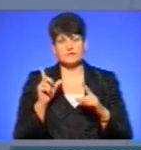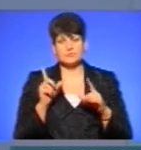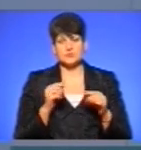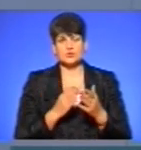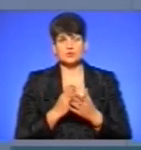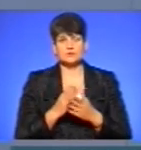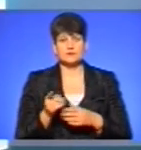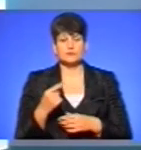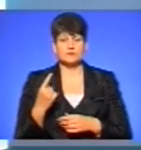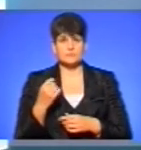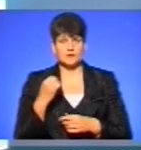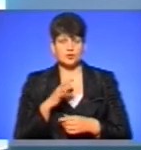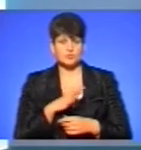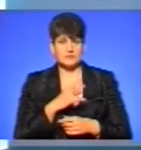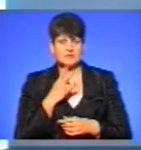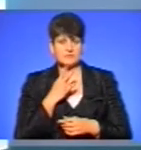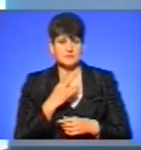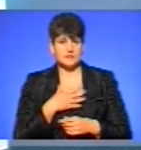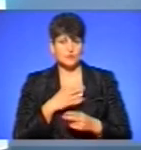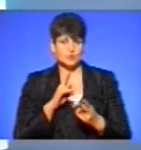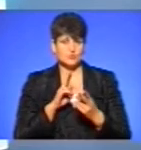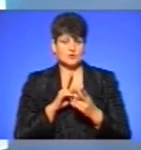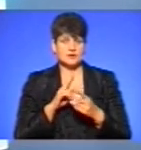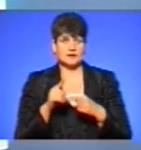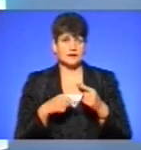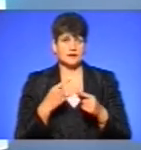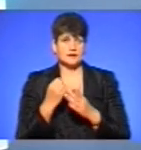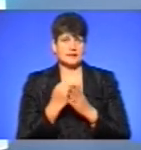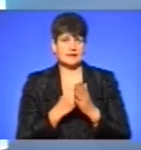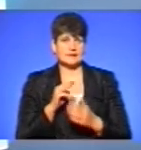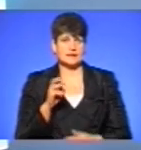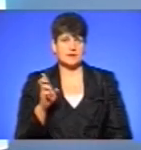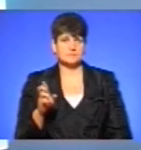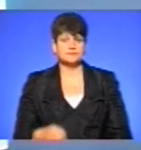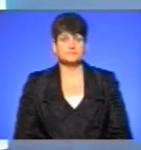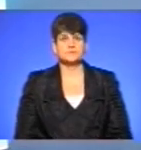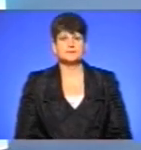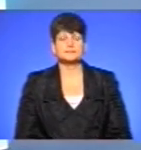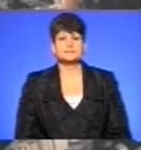області. Я дякую, що були з нами, дивилися нас. До зустрічі на телеканалі ТТБ. Дякую.